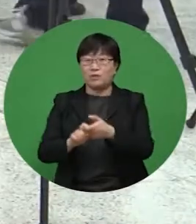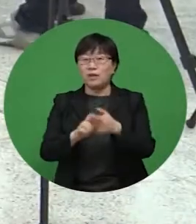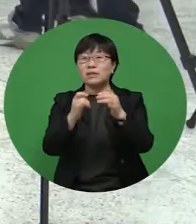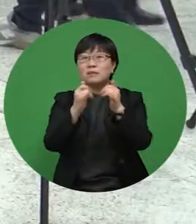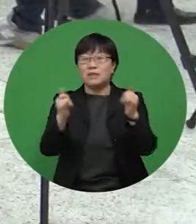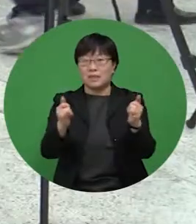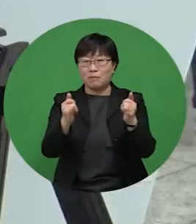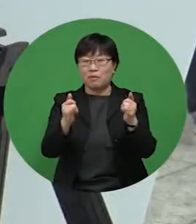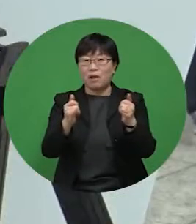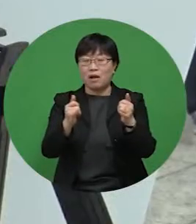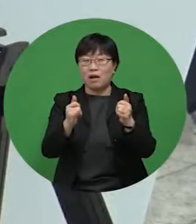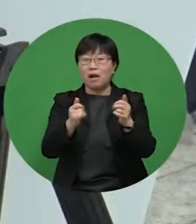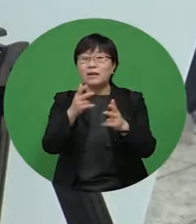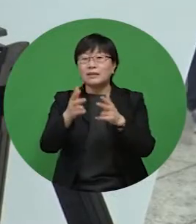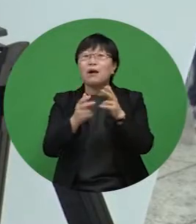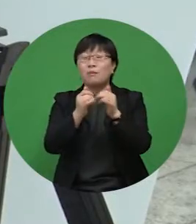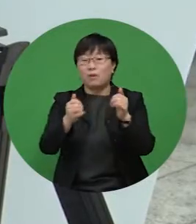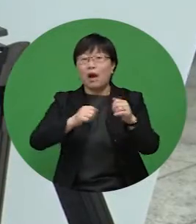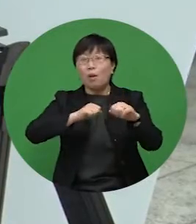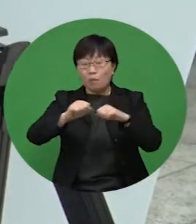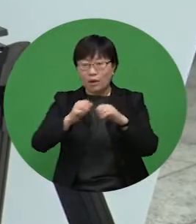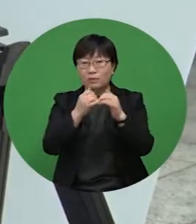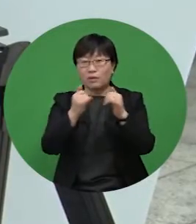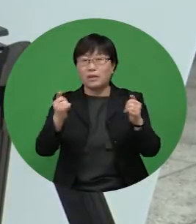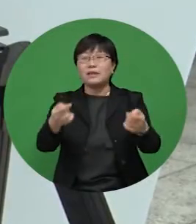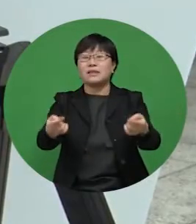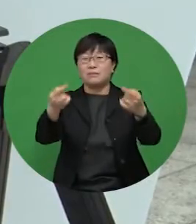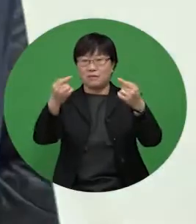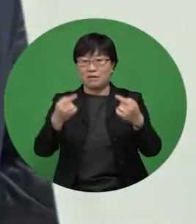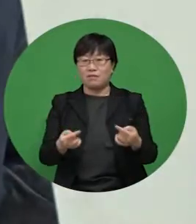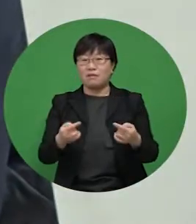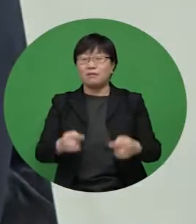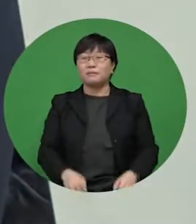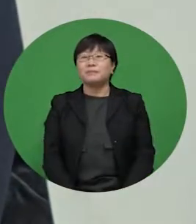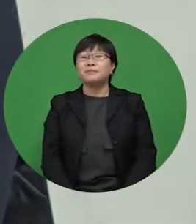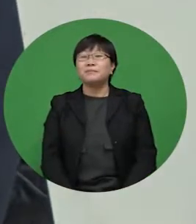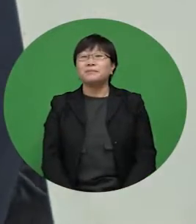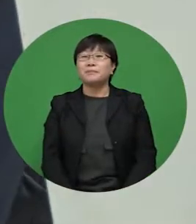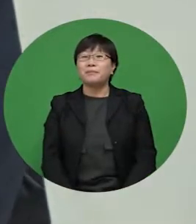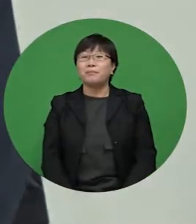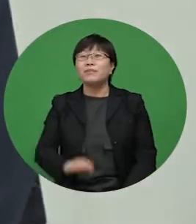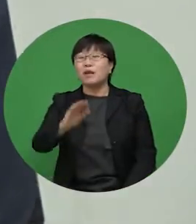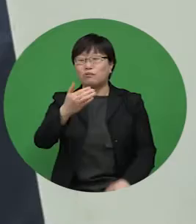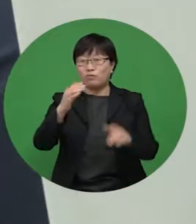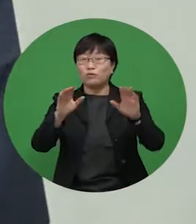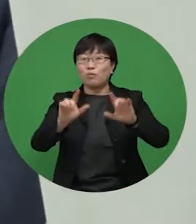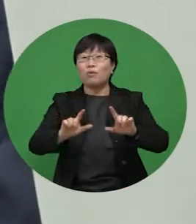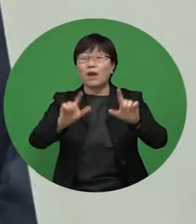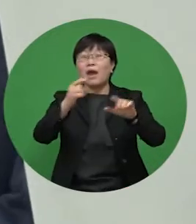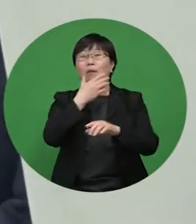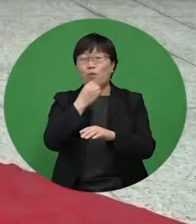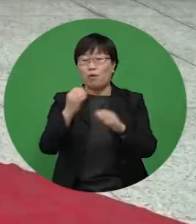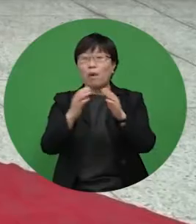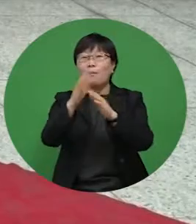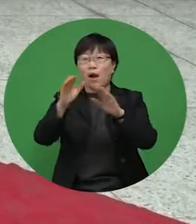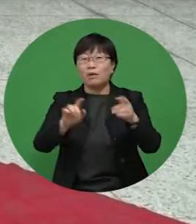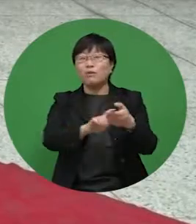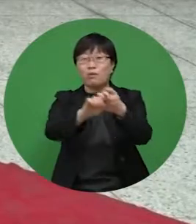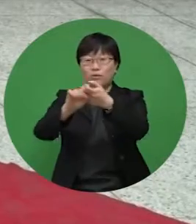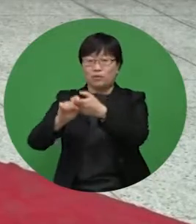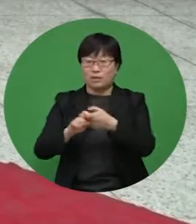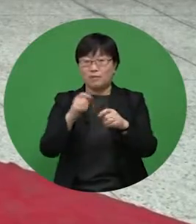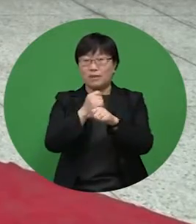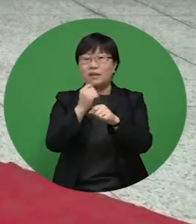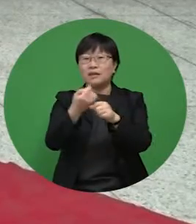있는 구민과 마을 사업지기, 마을 활동가 등이 참여했습니다. 구로구는 올해 행복한 마을